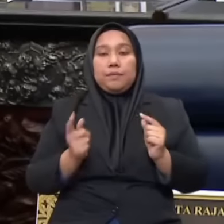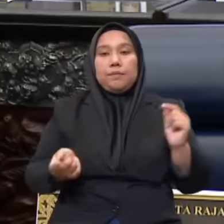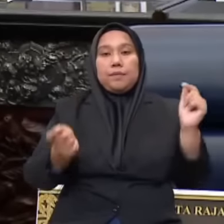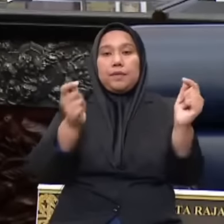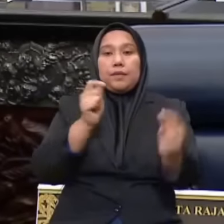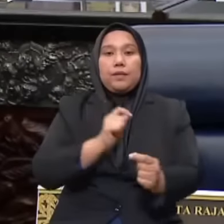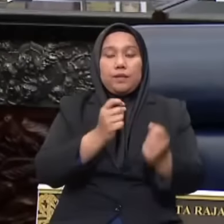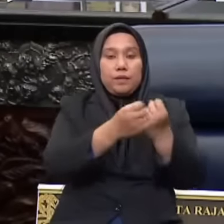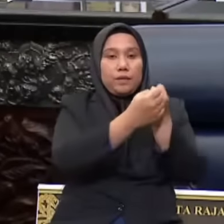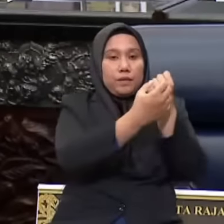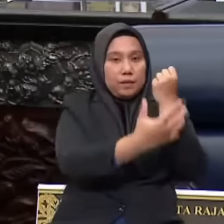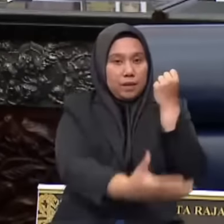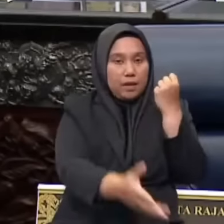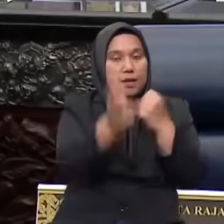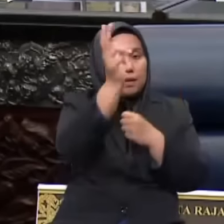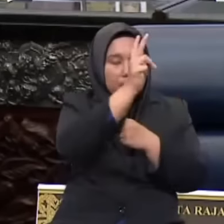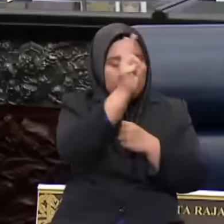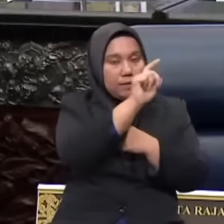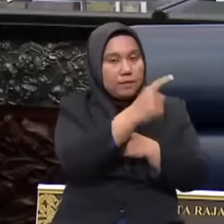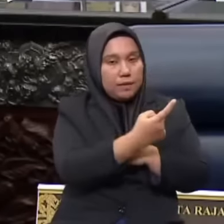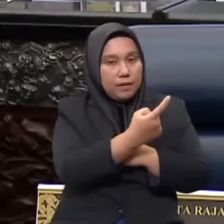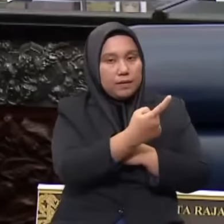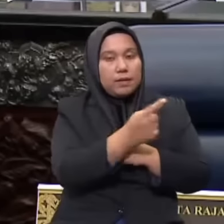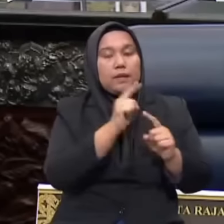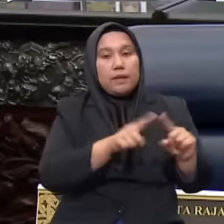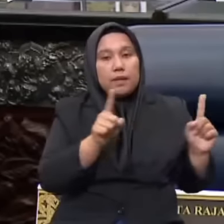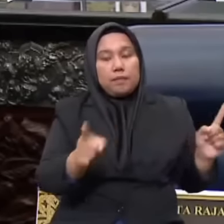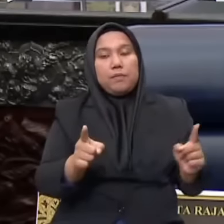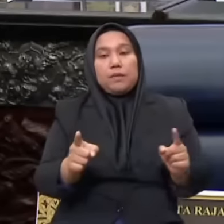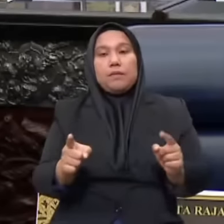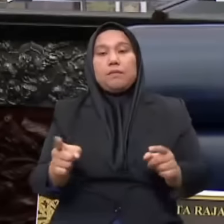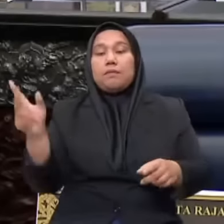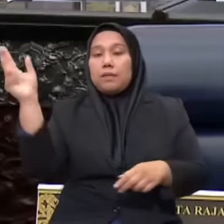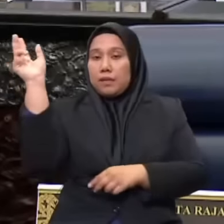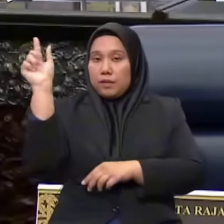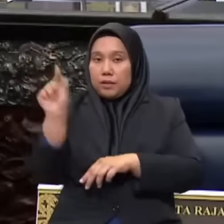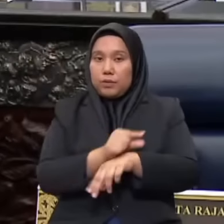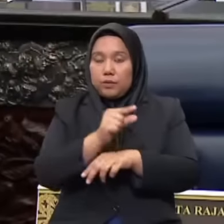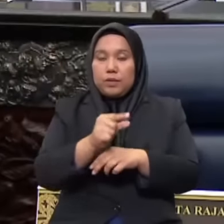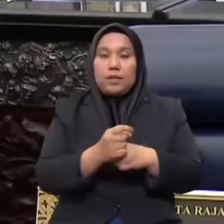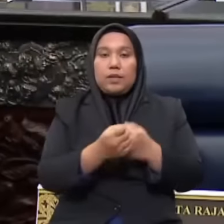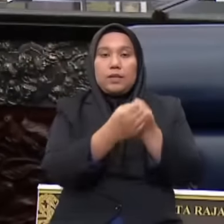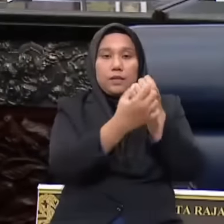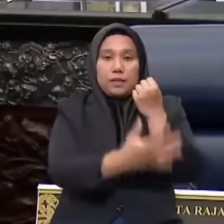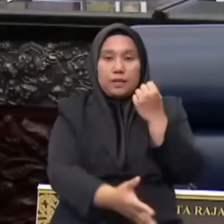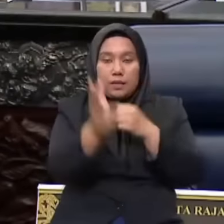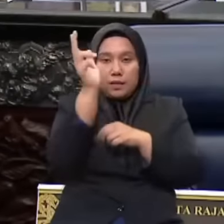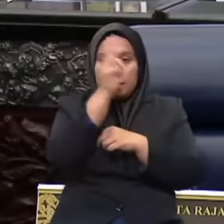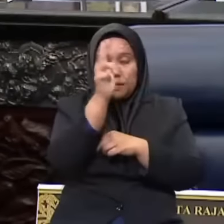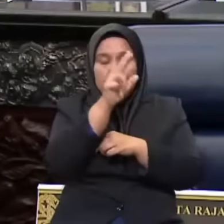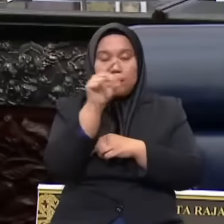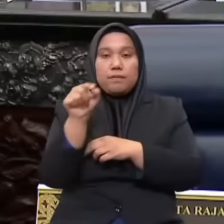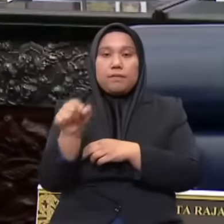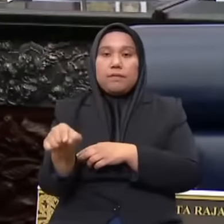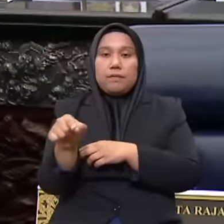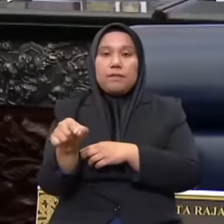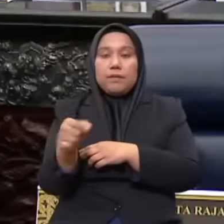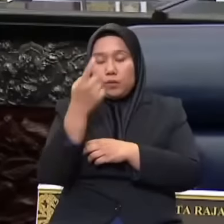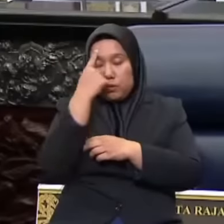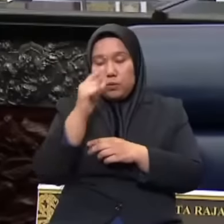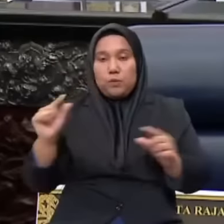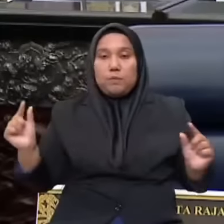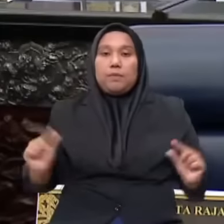dana kerajaan semata-mata tetapi menggunakan dana kerajaan itu sebagai leverage untuk kita